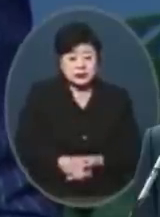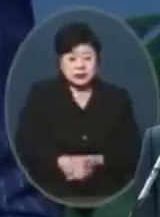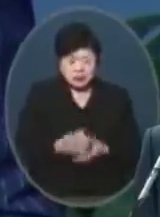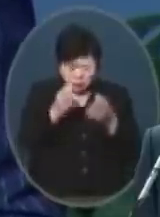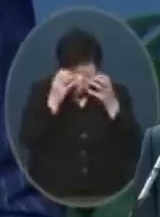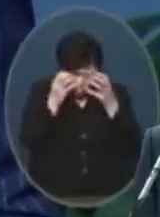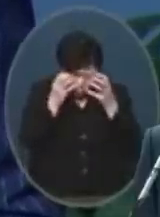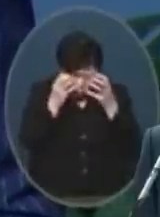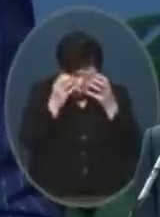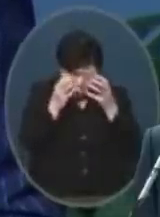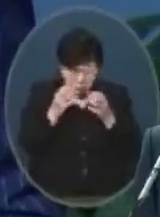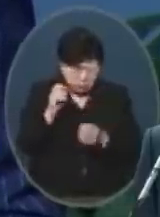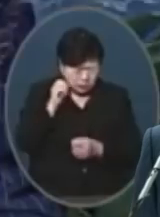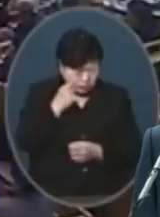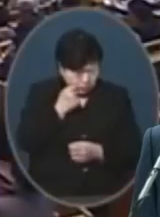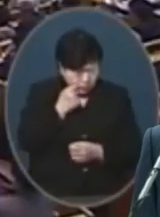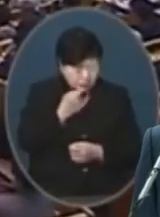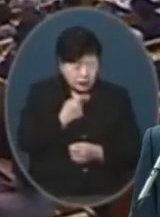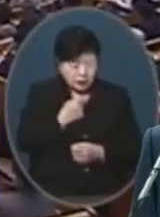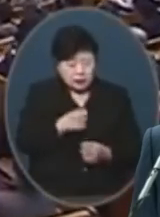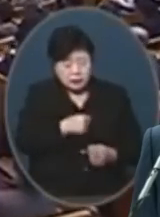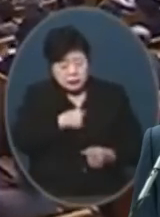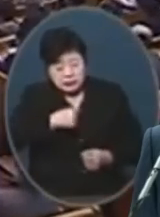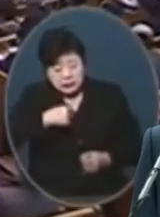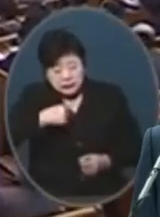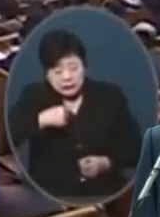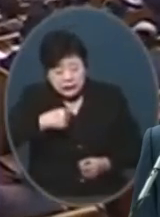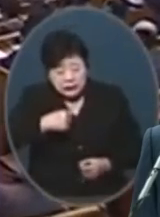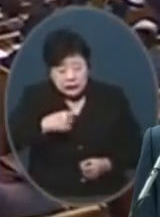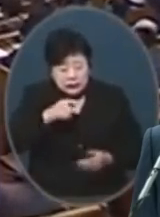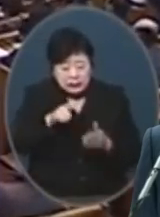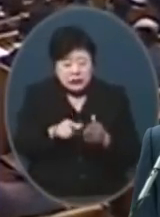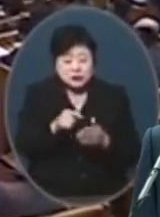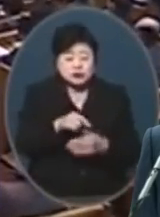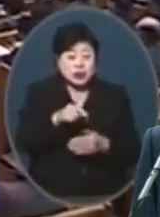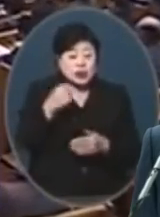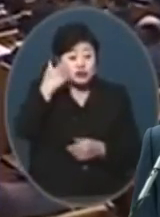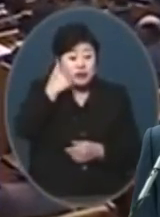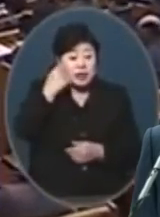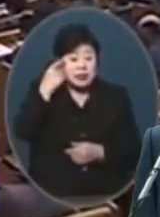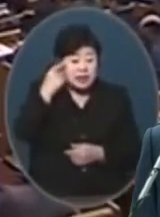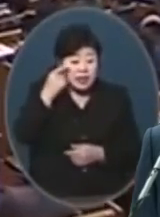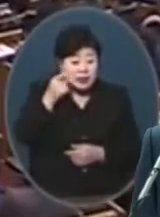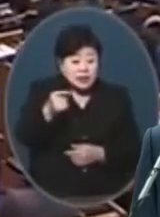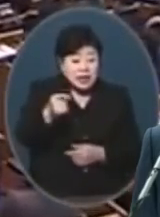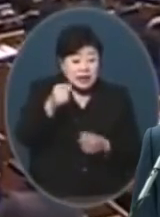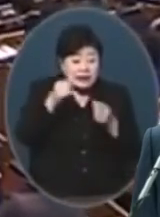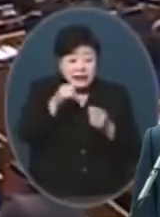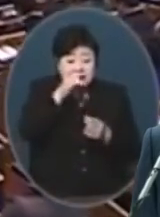곤욕과 신문을 당하고 끌려갔으나 그 세대 중에 누가 생각하기를 그가